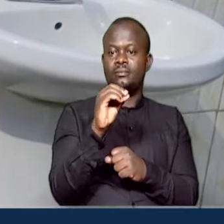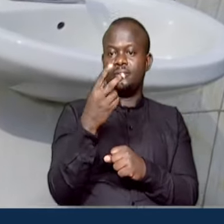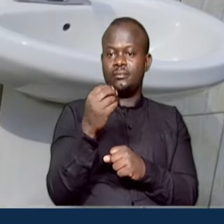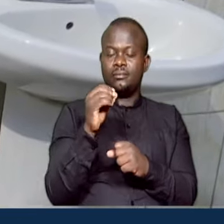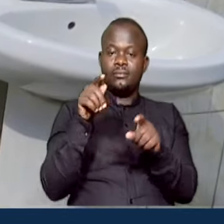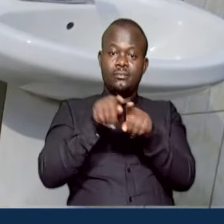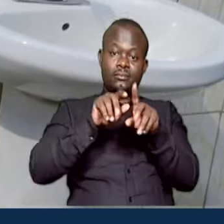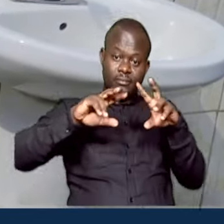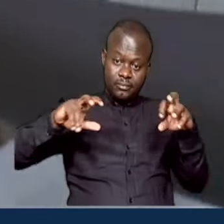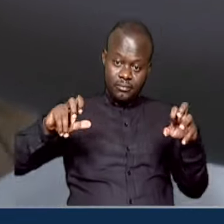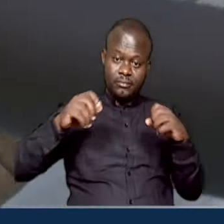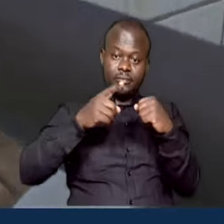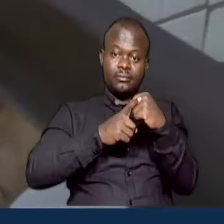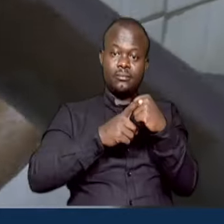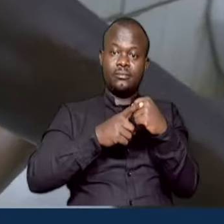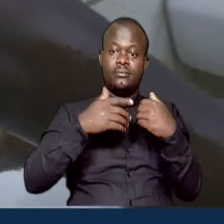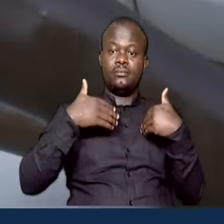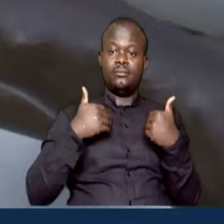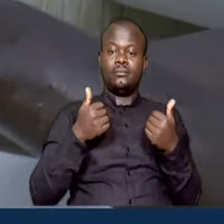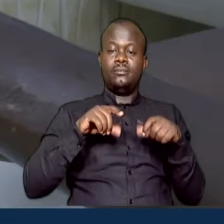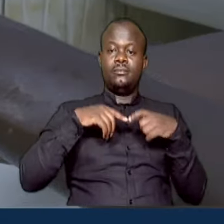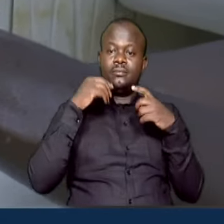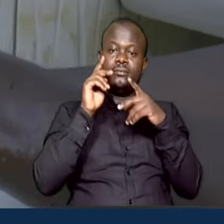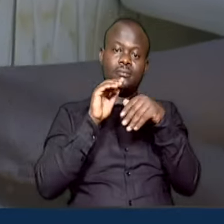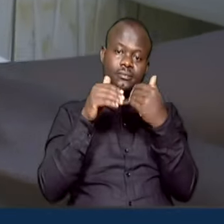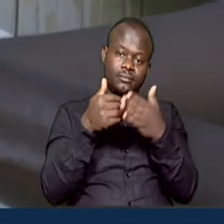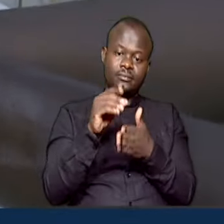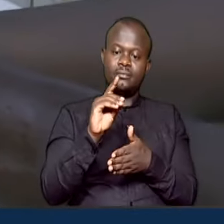nk'uko ubushakashatsi bwa 6 ku buzima n'imibereho y'abaturage